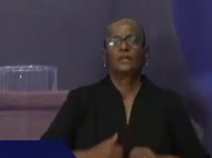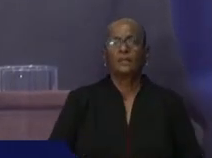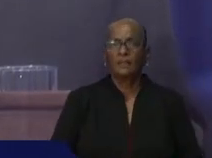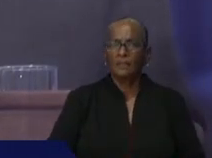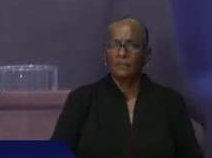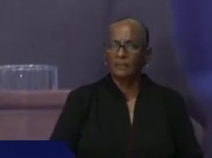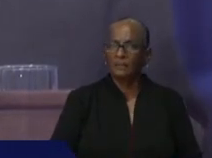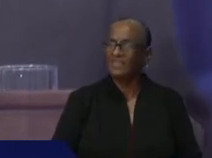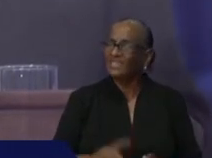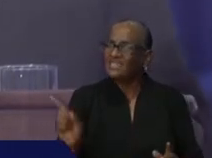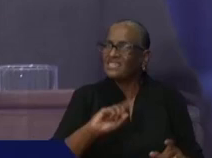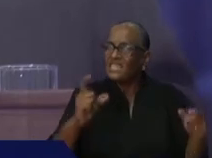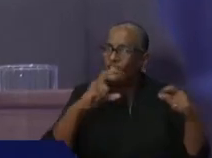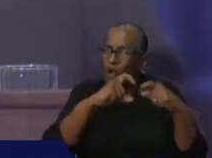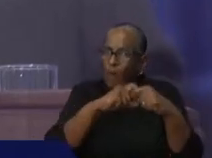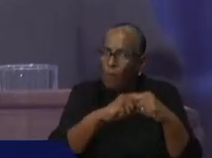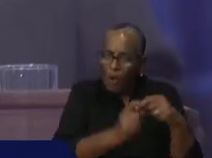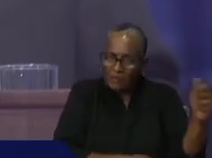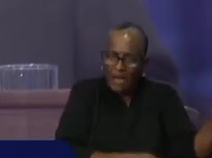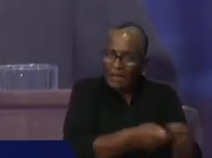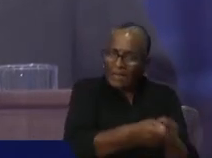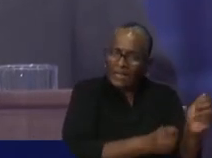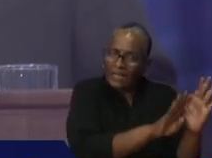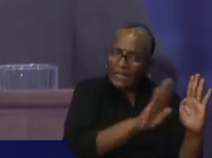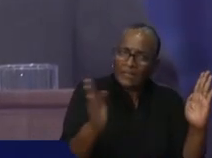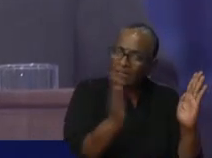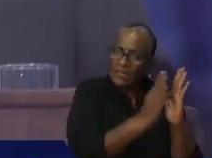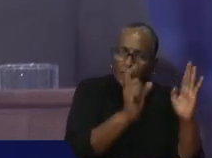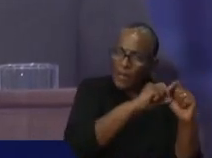Het is niet gebonden aan regeringstermijn.